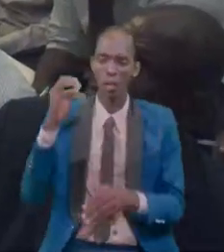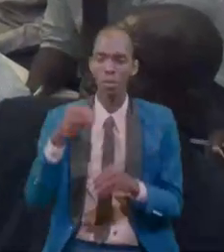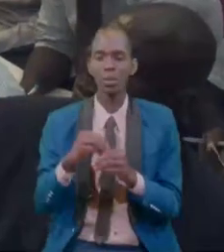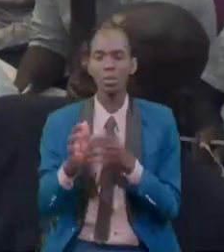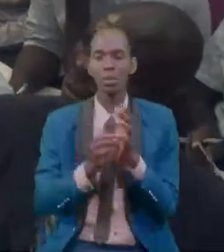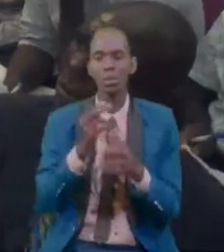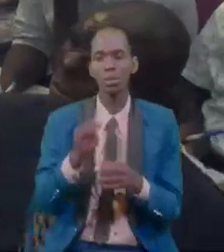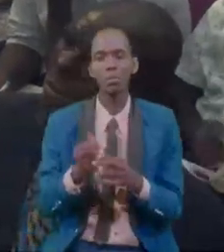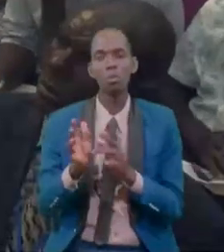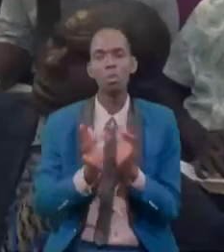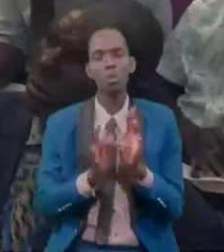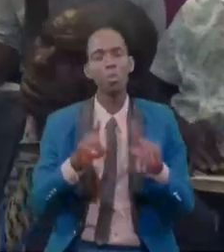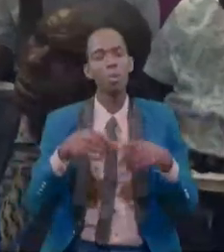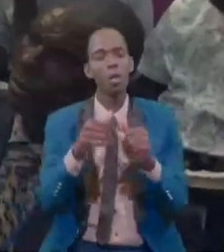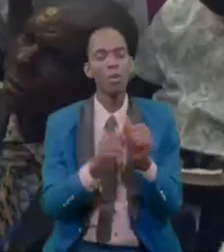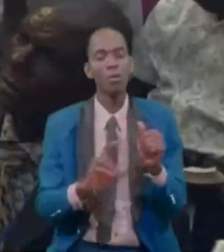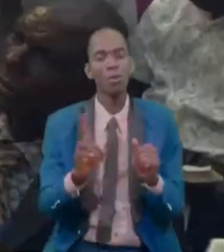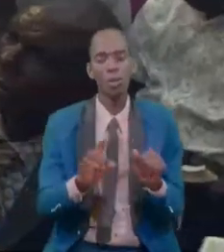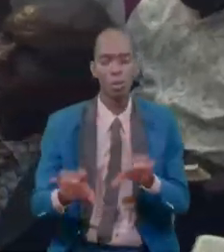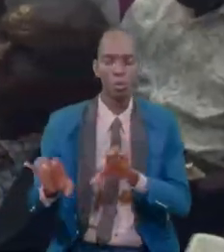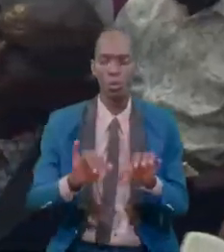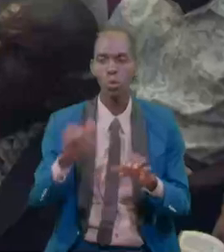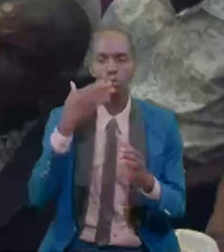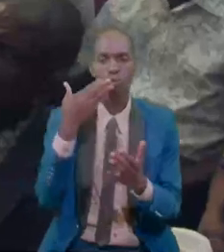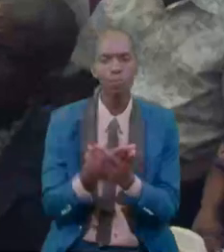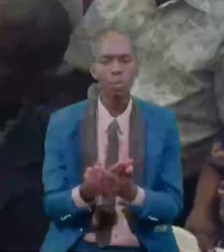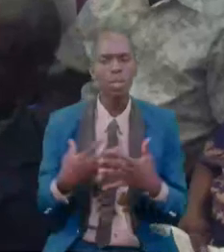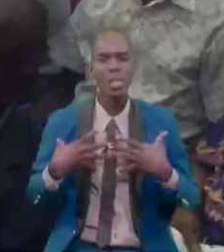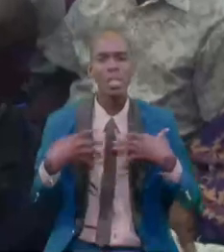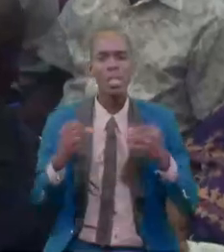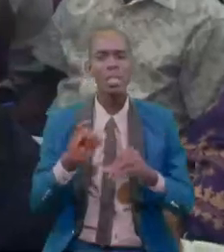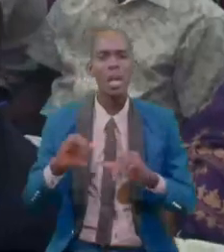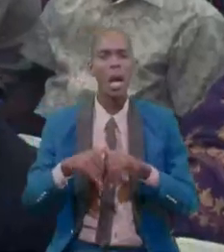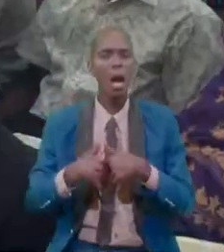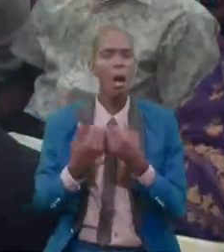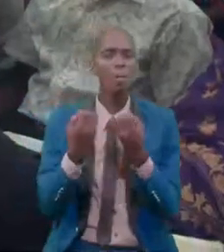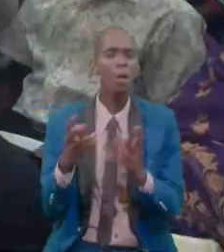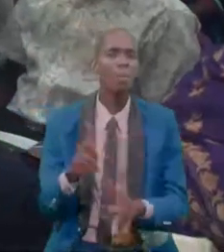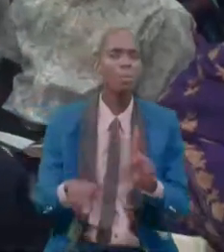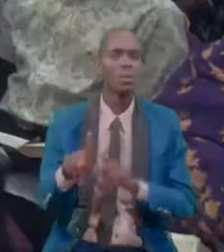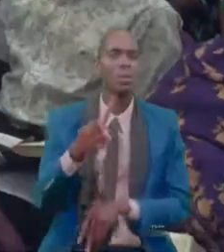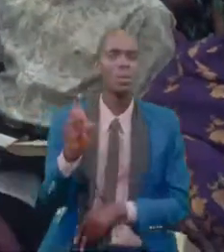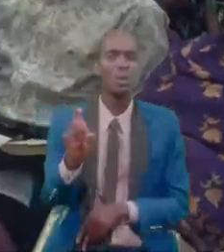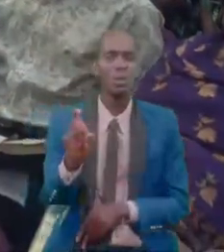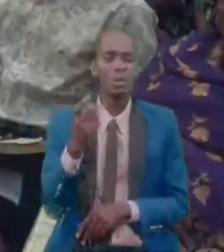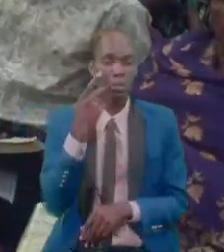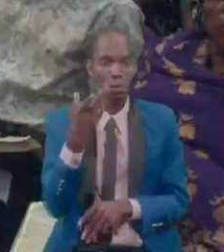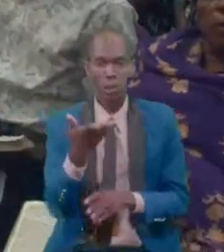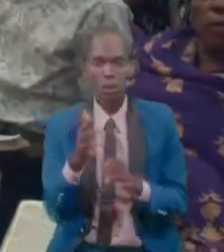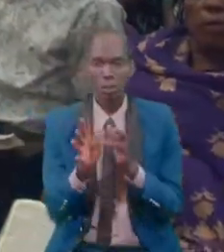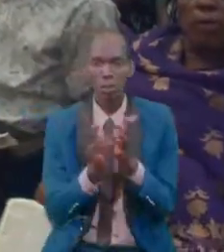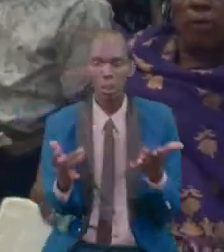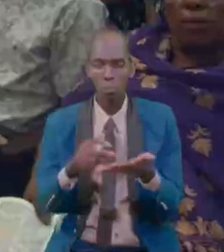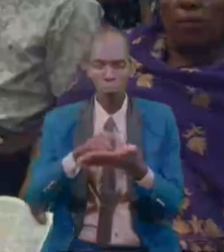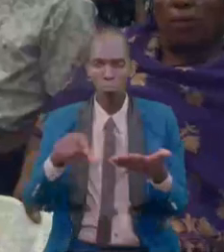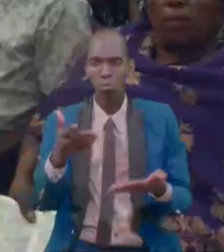va la détruire ce soir au nom de Jésus. Il allait de lieu en lieu. Et qui allait de